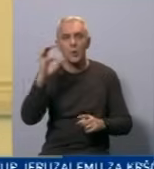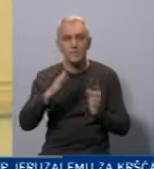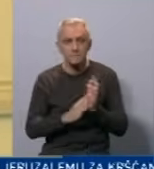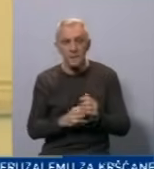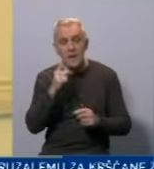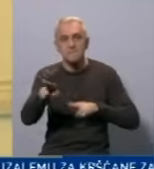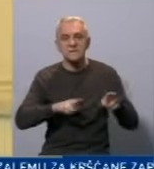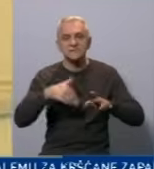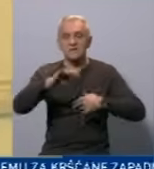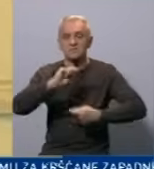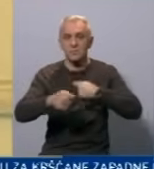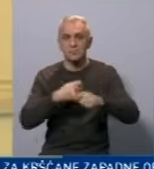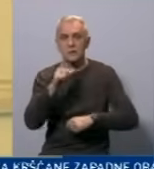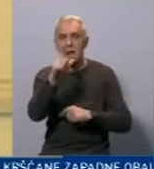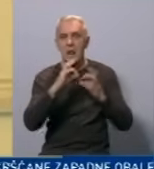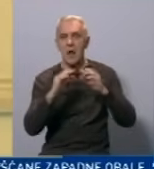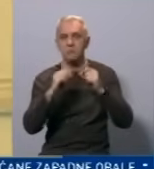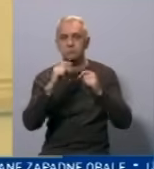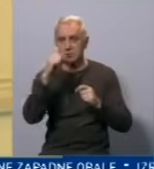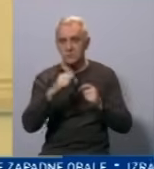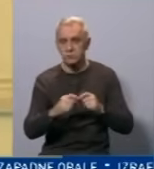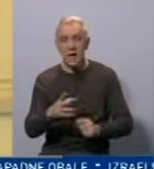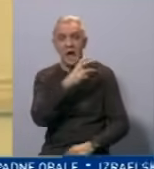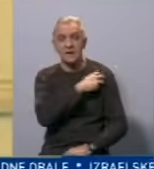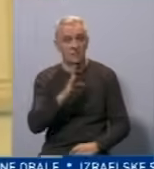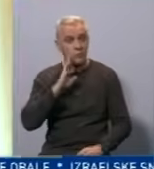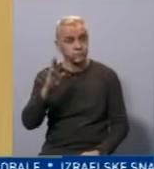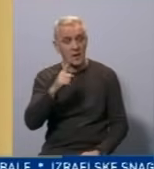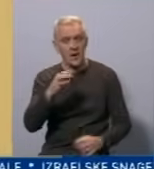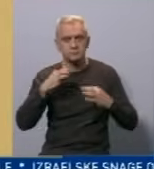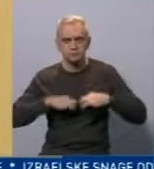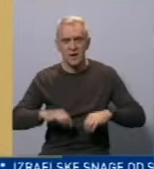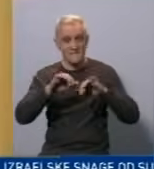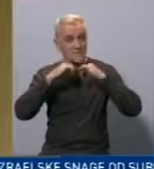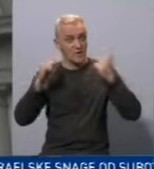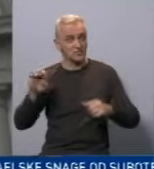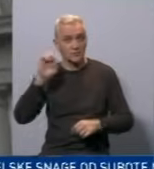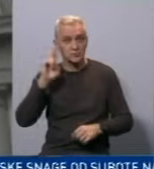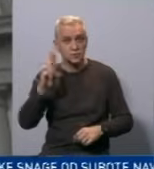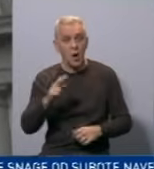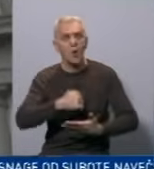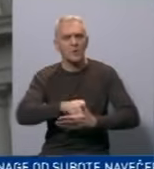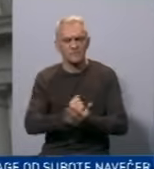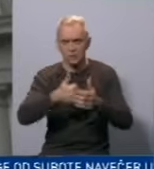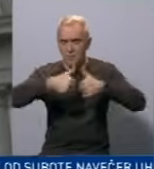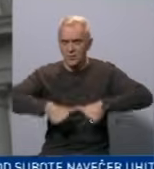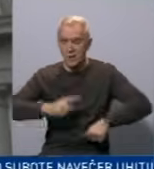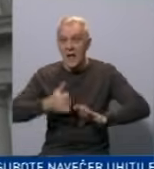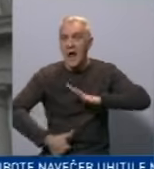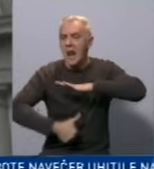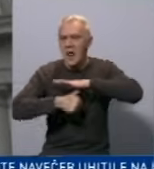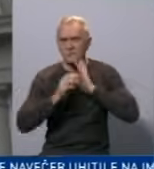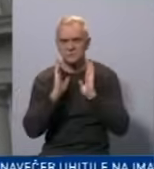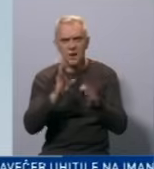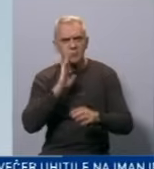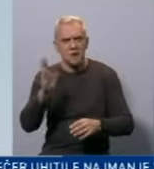ministricom vanjskih poslova Hadžom Labib. Kraljevina Belgija trenutno predsjedava Vijećem Evropske unije, a utvrđeni prioriteti i glavni